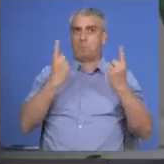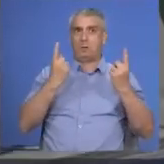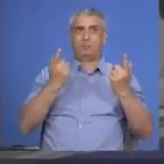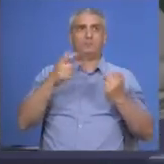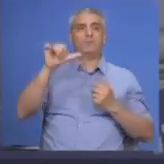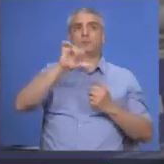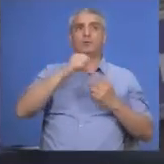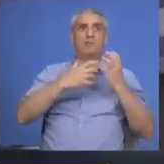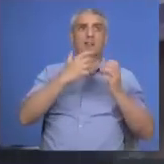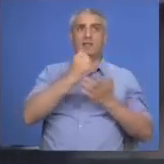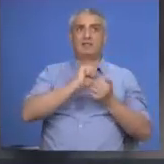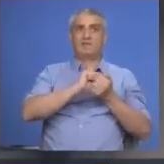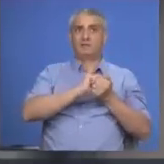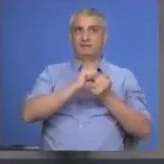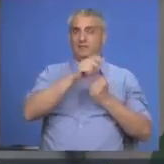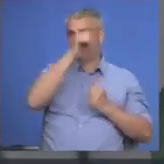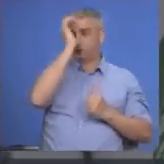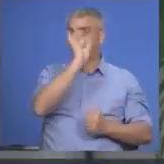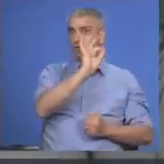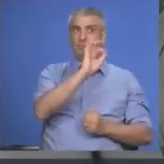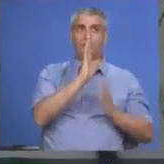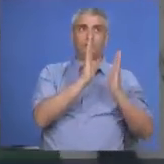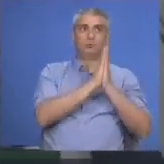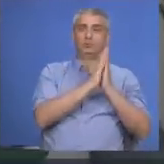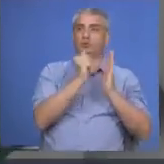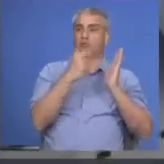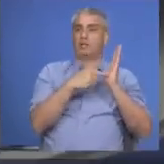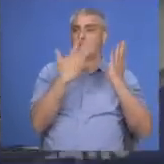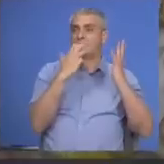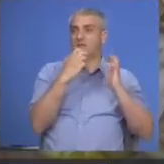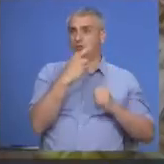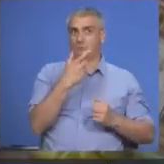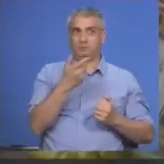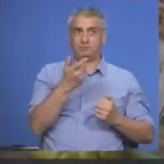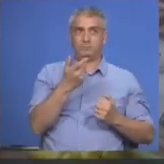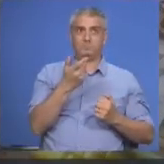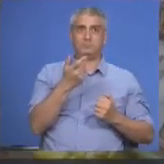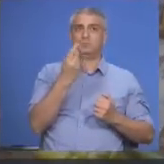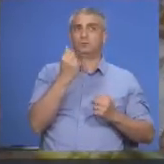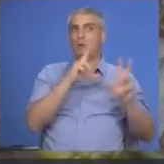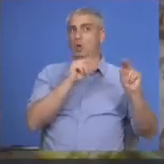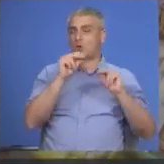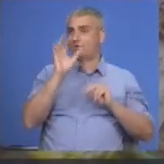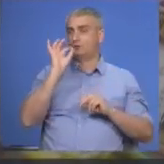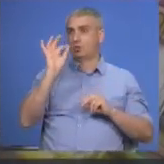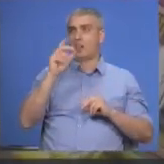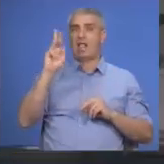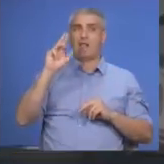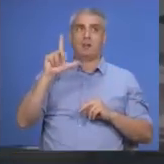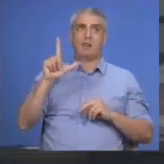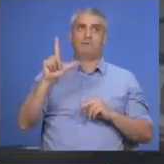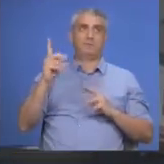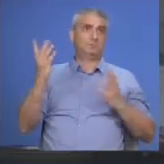כביסה 2.5 ליטרים מהמותג הפרטי של קרפור עולים 16.90 שקלים. מוצר דומה מהמותג הפרטי של רמי